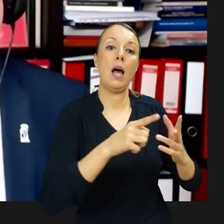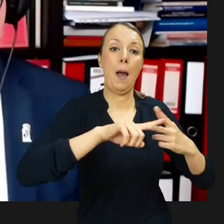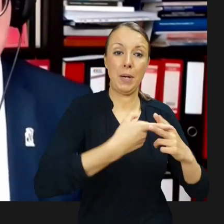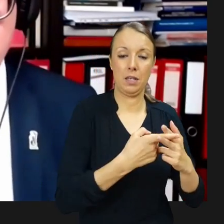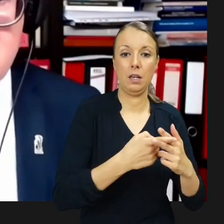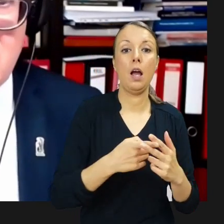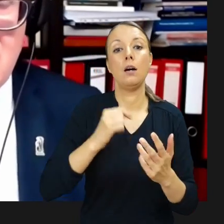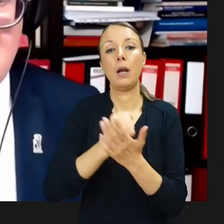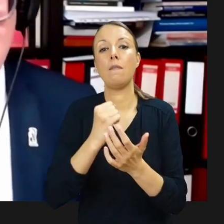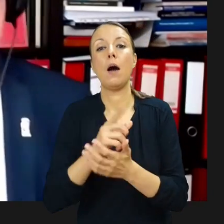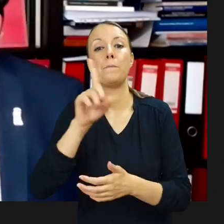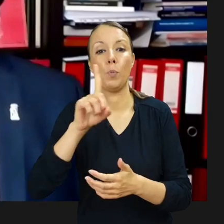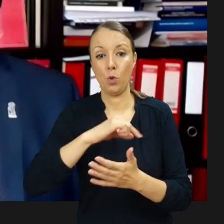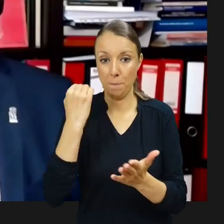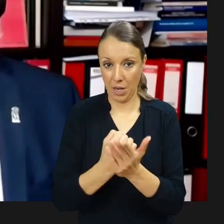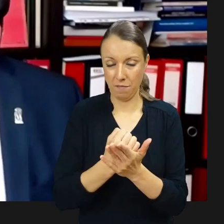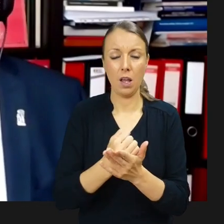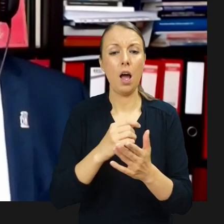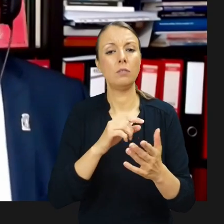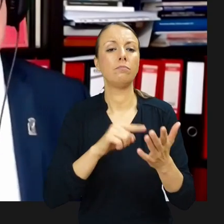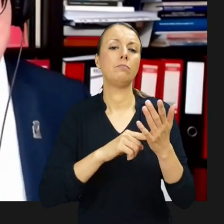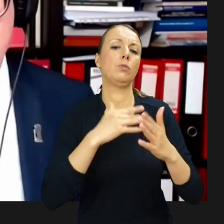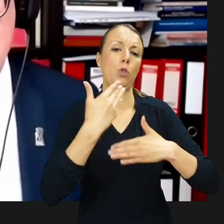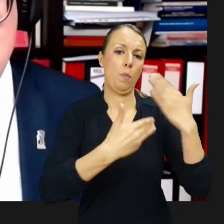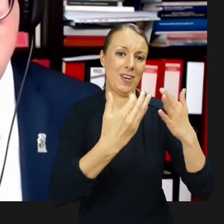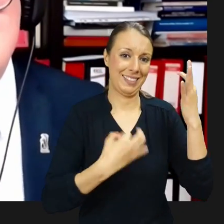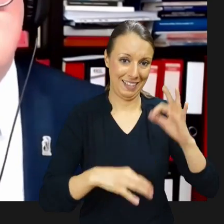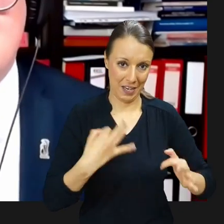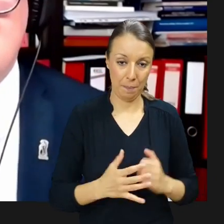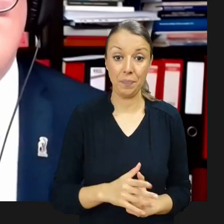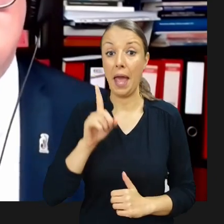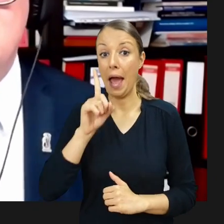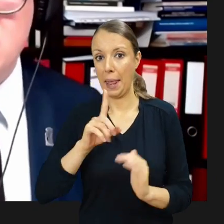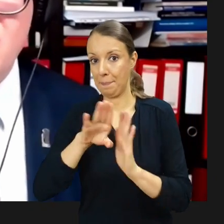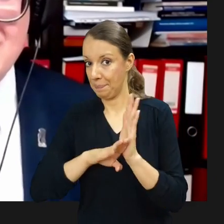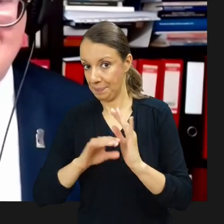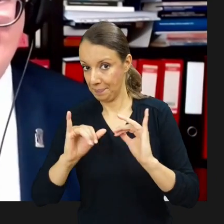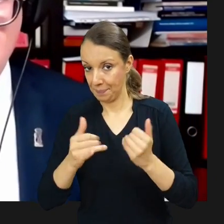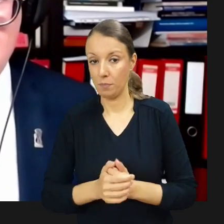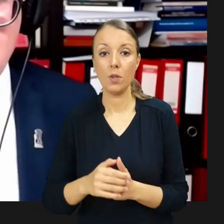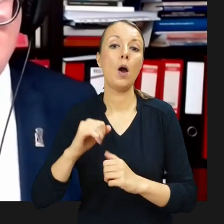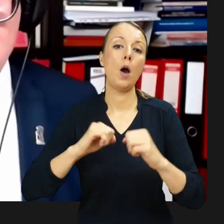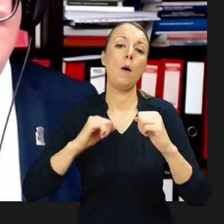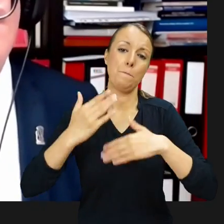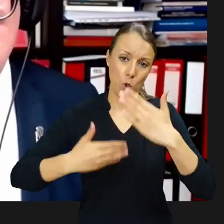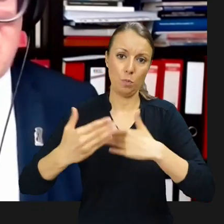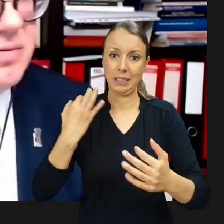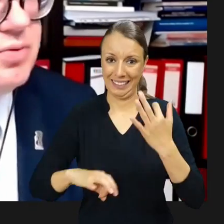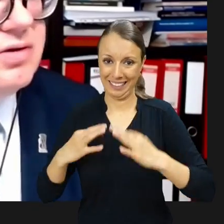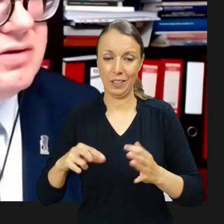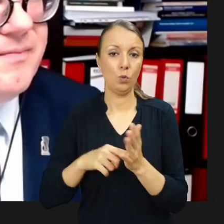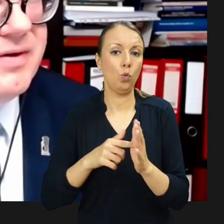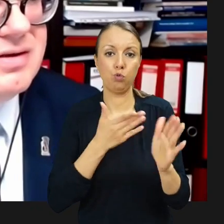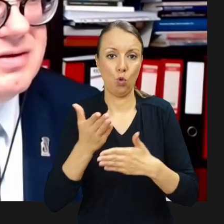publiczno-prawną w postępowaniu cywilnym. Ale co do zasady, no to postępowanie cywilne nie jest przygotowane na to, żeby